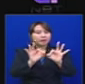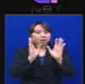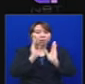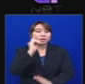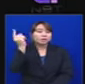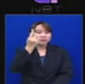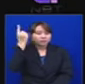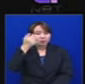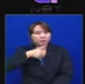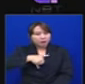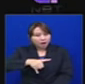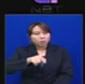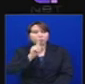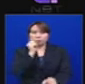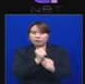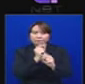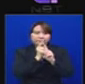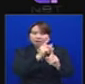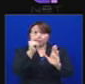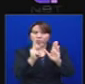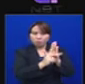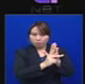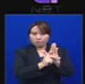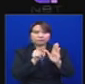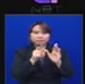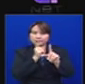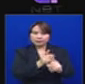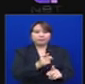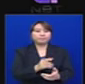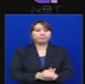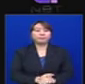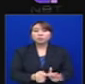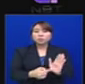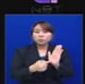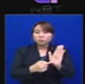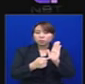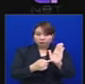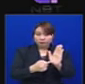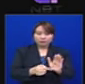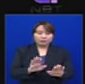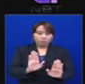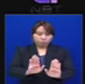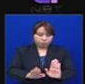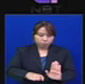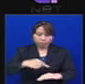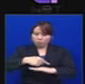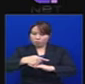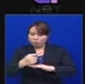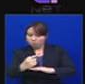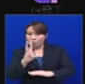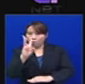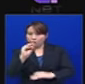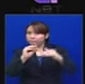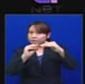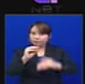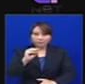ที่เข้าไปในพื้นที่ต้องปฏิบัติตามกฎระเบียบของทางอุทยานอย่างเคร่งครัดอาทิห้ามขับรถเกิน60กิโลเมตรต่อชั่วโมง